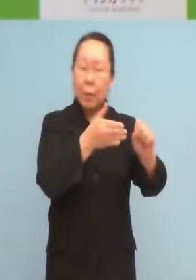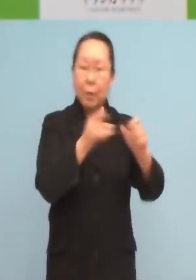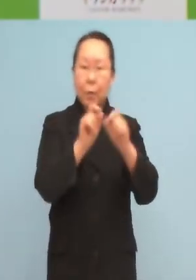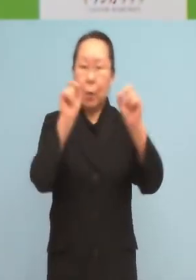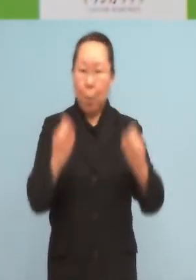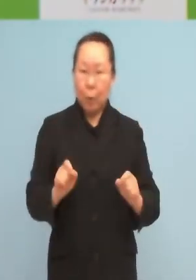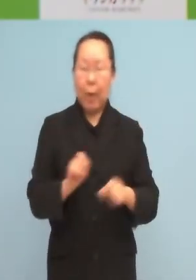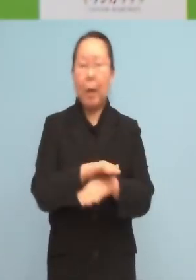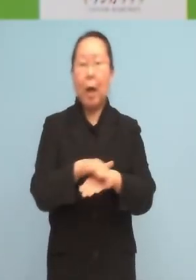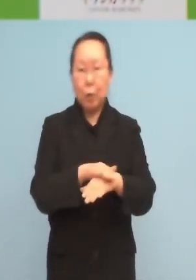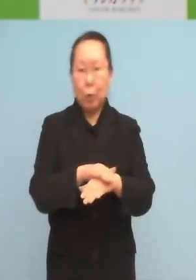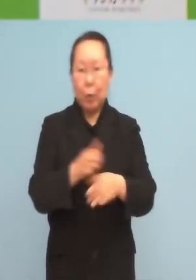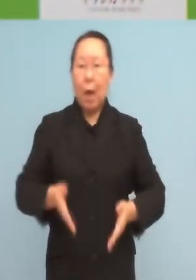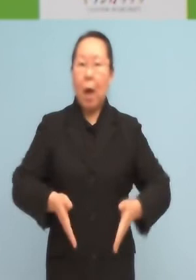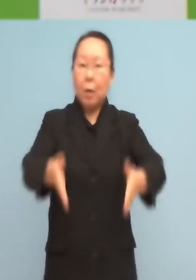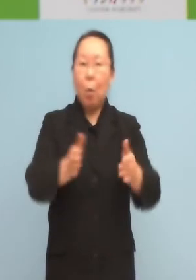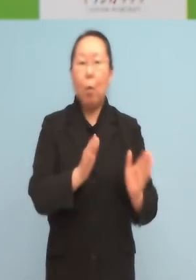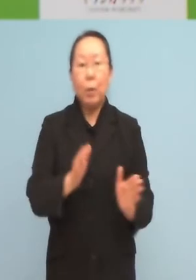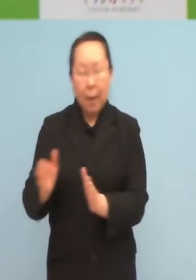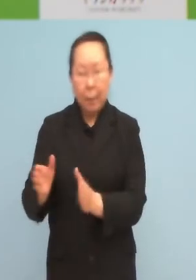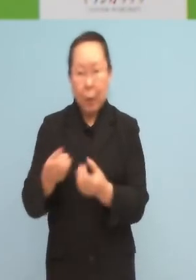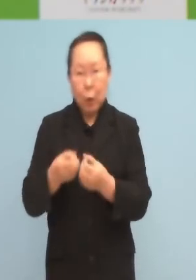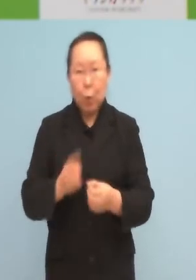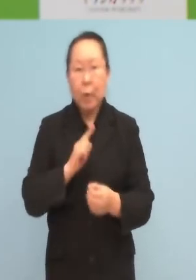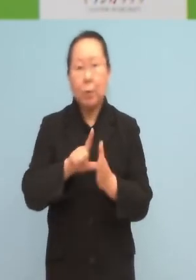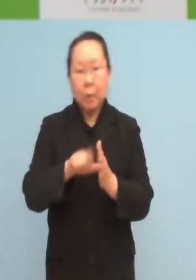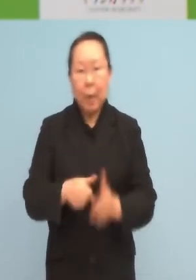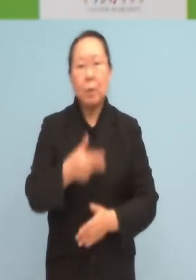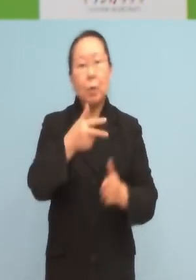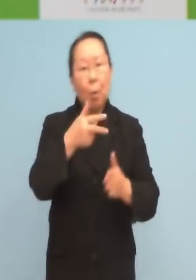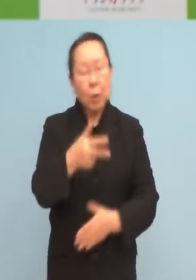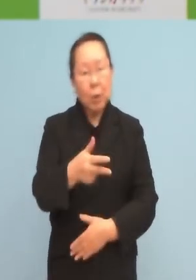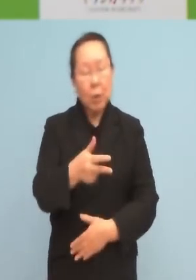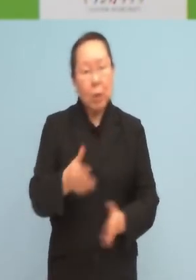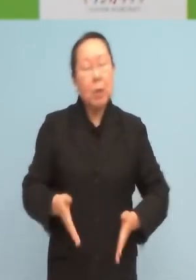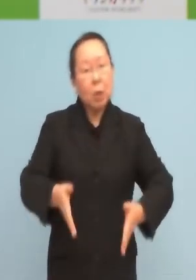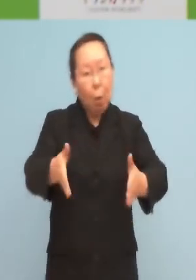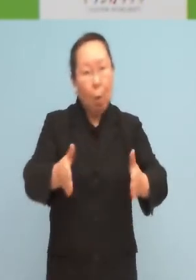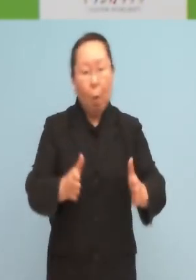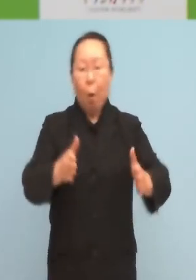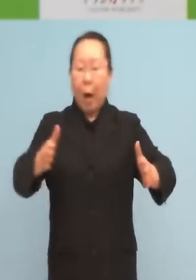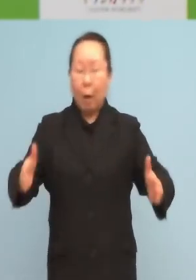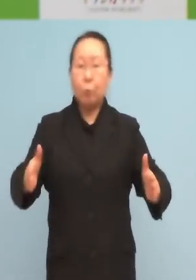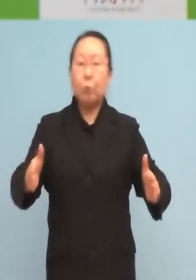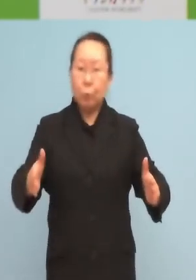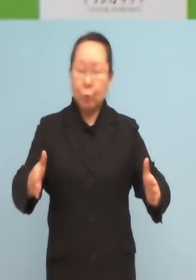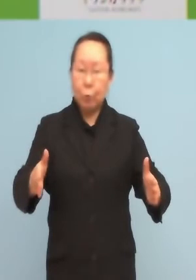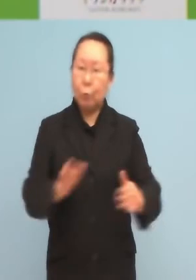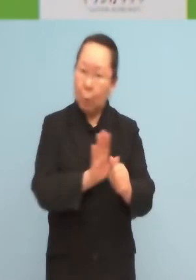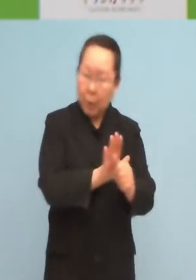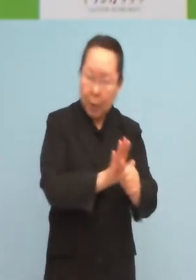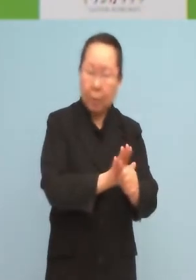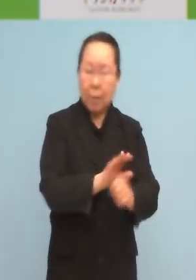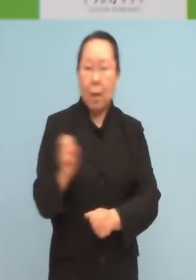、道路整備、まあ、詳しく言うと、まあ、指導を例えば拡幅をするのの支援であるとか、